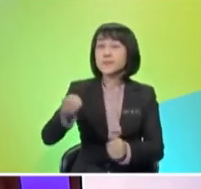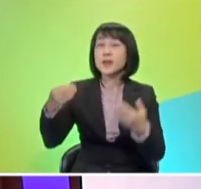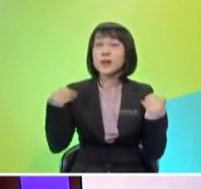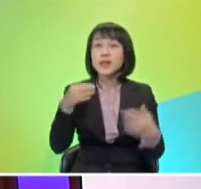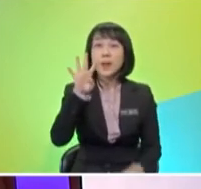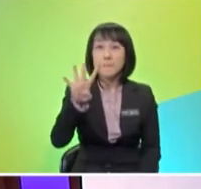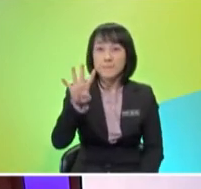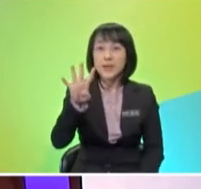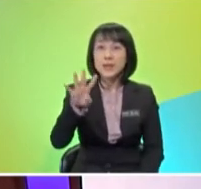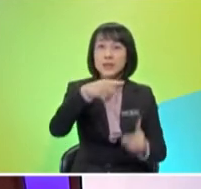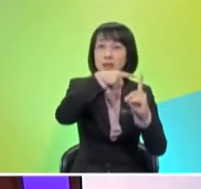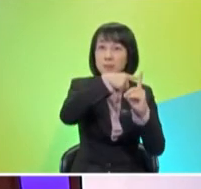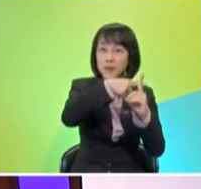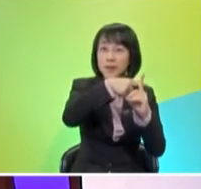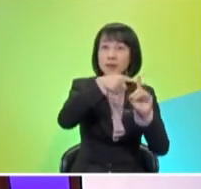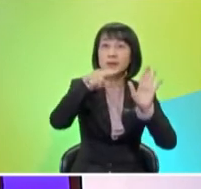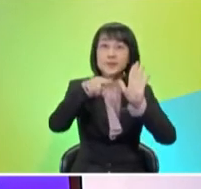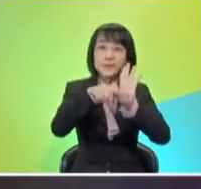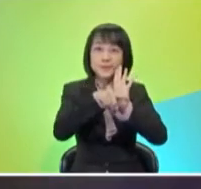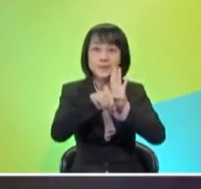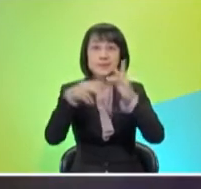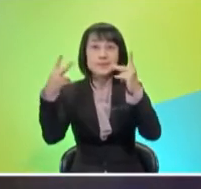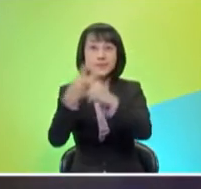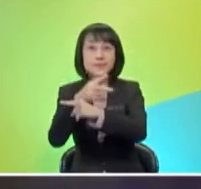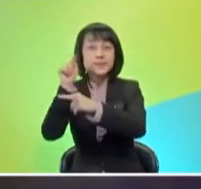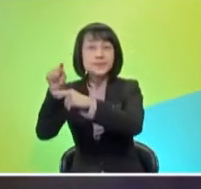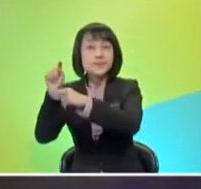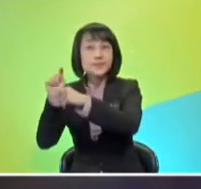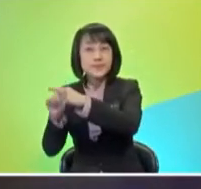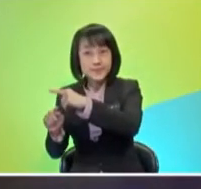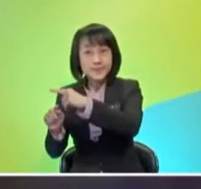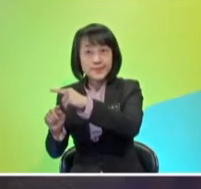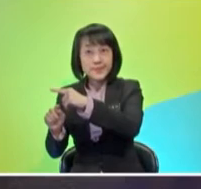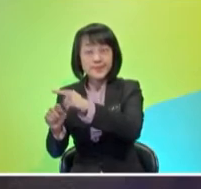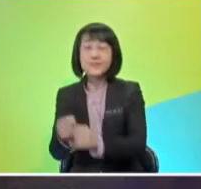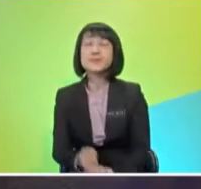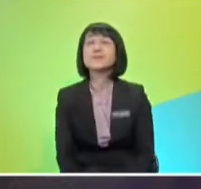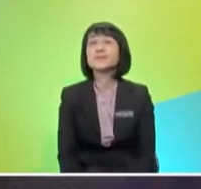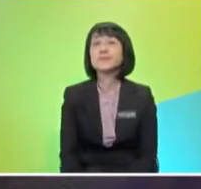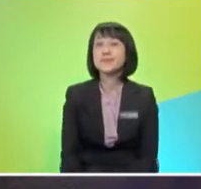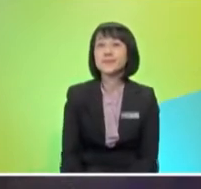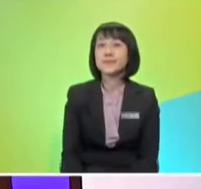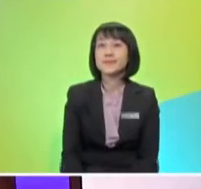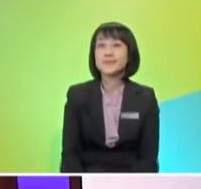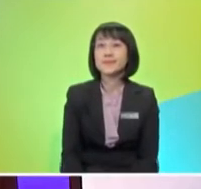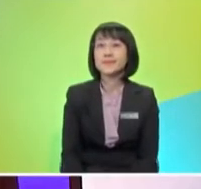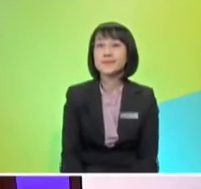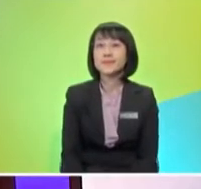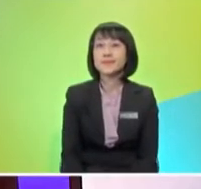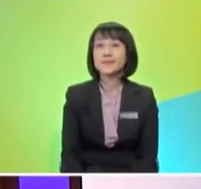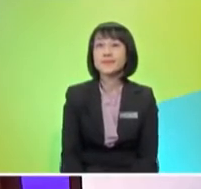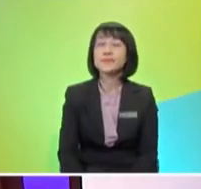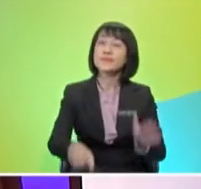Rio dan di sekolah rendah tambah tolak Dara dan bahagia Oke sebenarnya